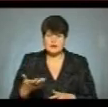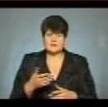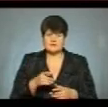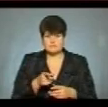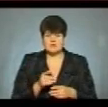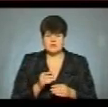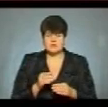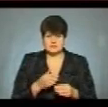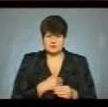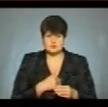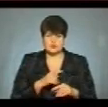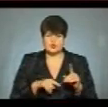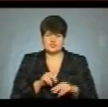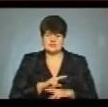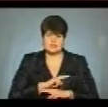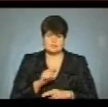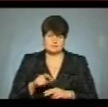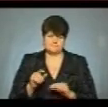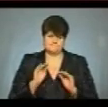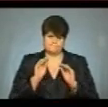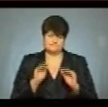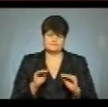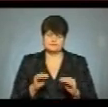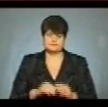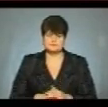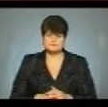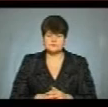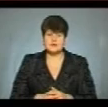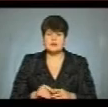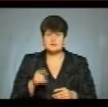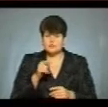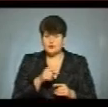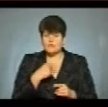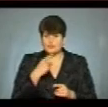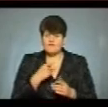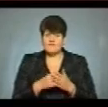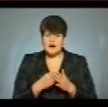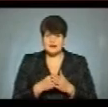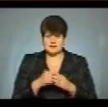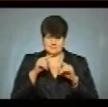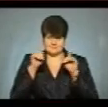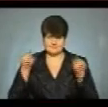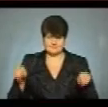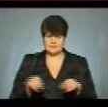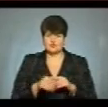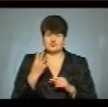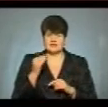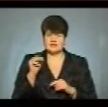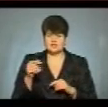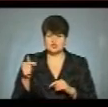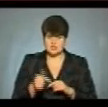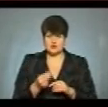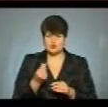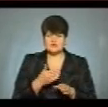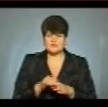пам'ятної дошки родичі загиблих, повідомив заступник міського голови Бережан Олег Захарків. За його словами, вартість стели – 4 тисячі гривень. Гроші